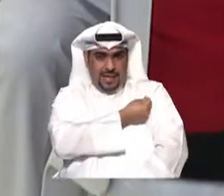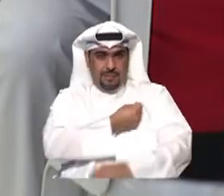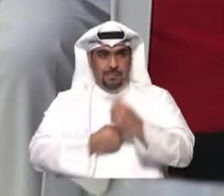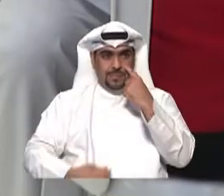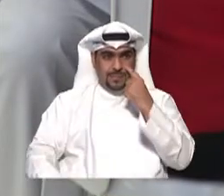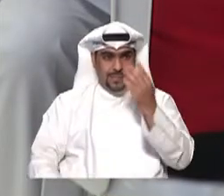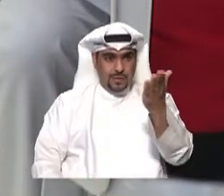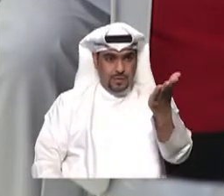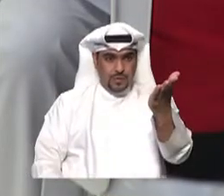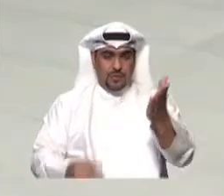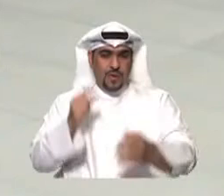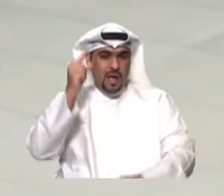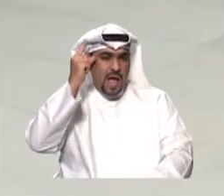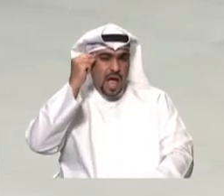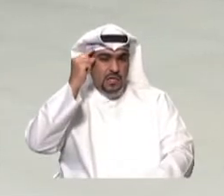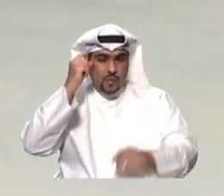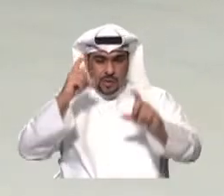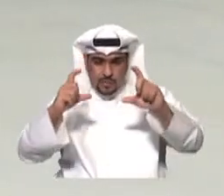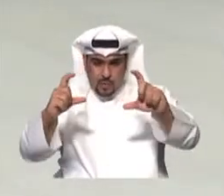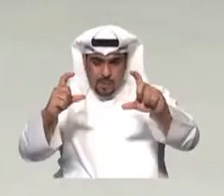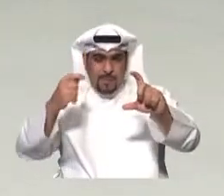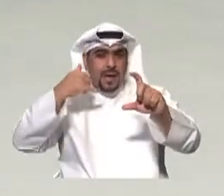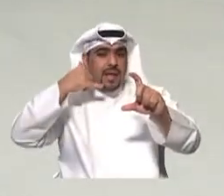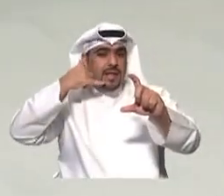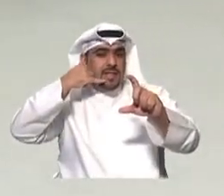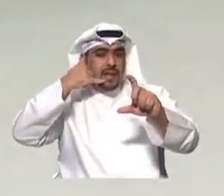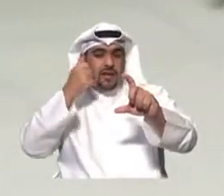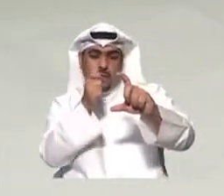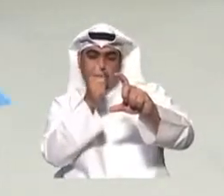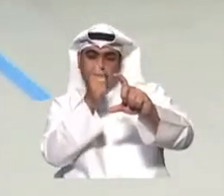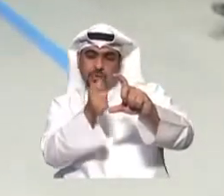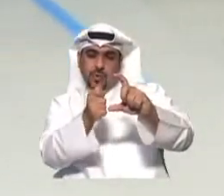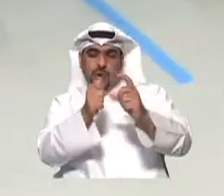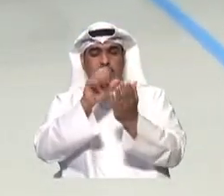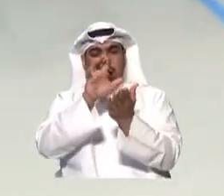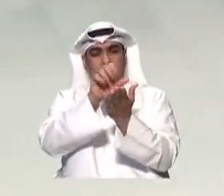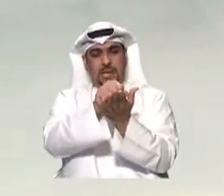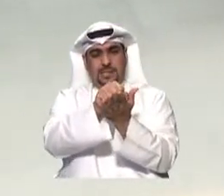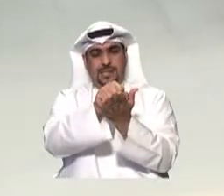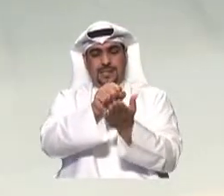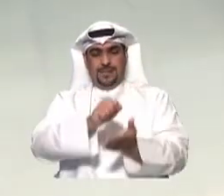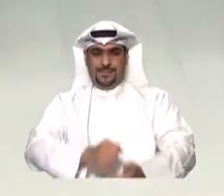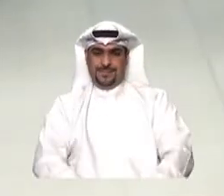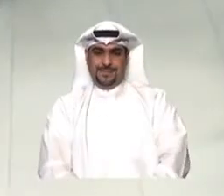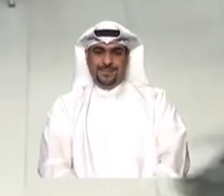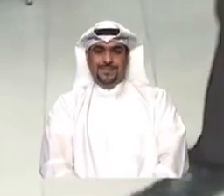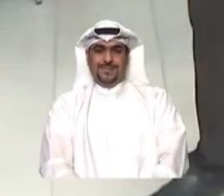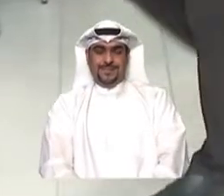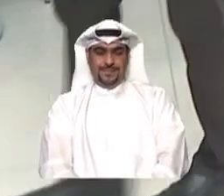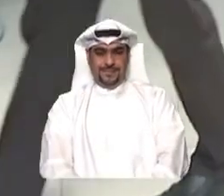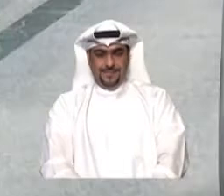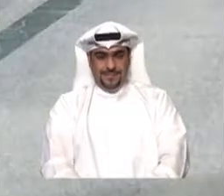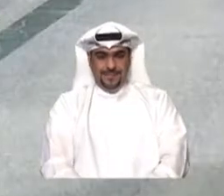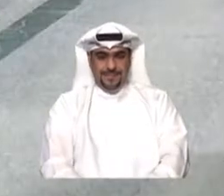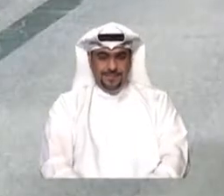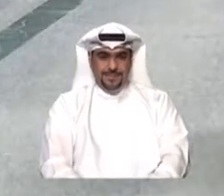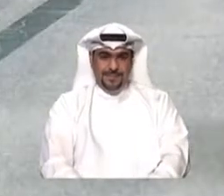عبر الموقع الإلكتروني لوزارة الصحة من خلال المسح على الكود الظاهر على الشاشة.